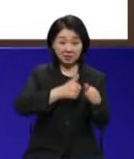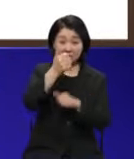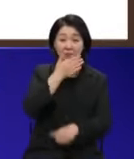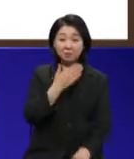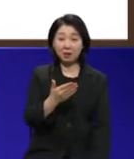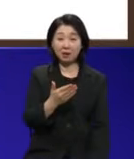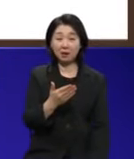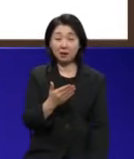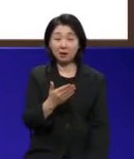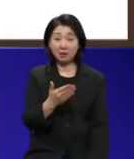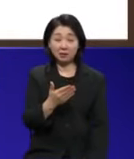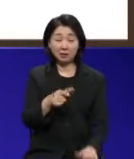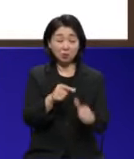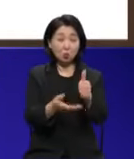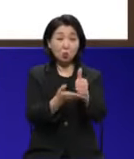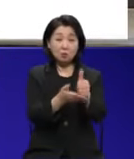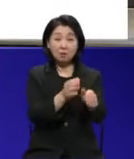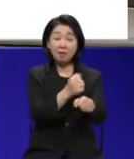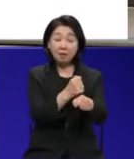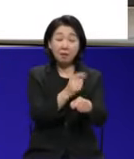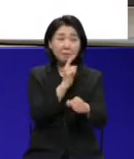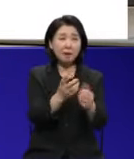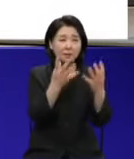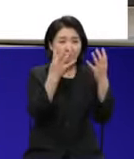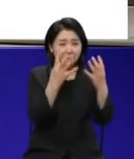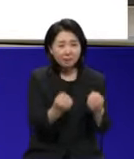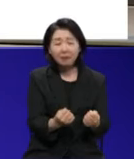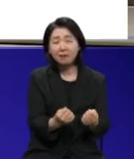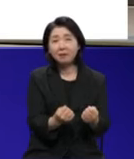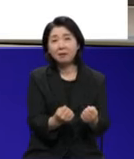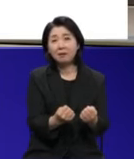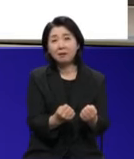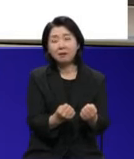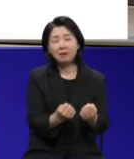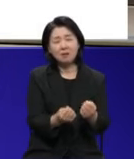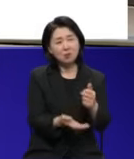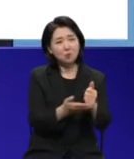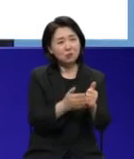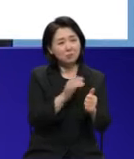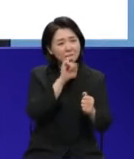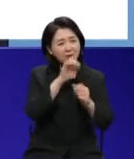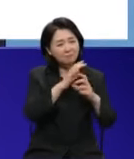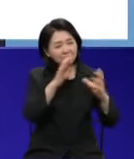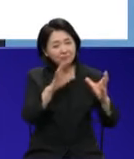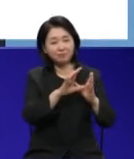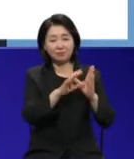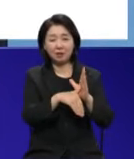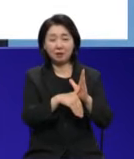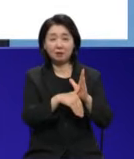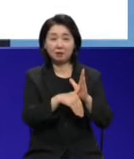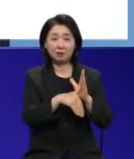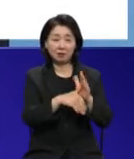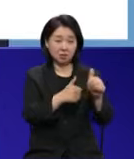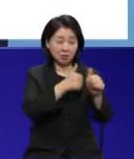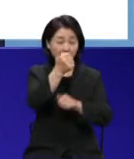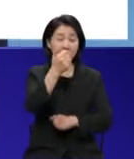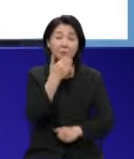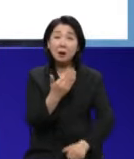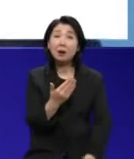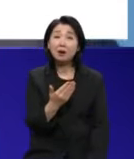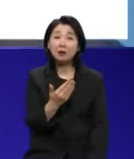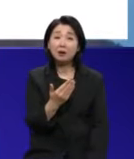자신이 공천을 했고 그 그 말도 많고 탈도 많고 논란이 많았던 공천 파동의 와중에서 이렇게 앞선을 했기 때문에 원인이 무엇이